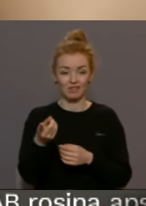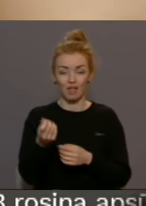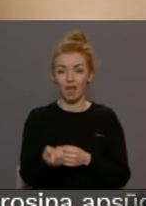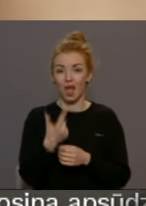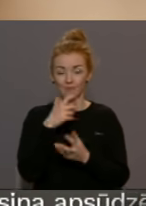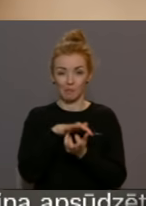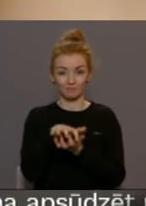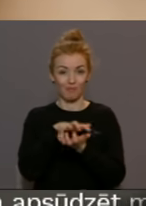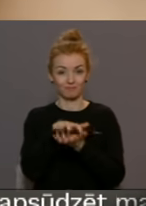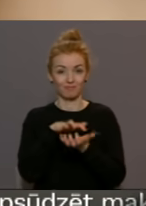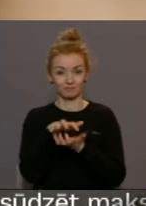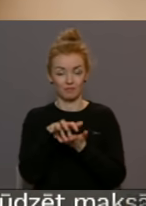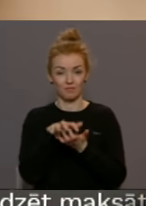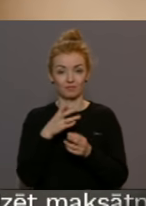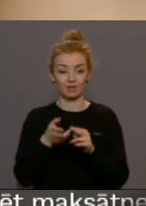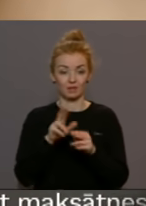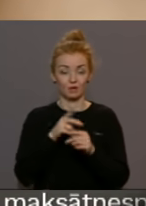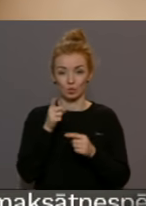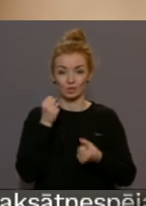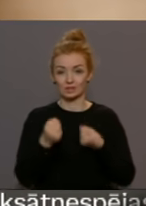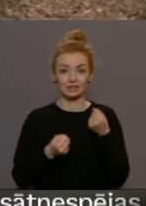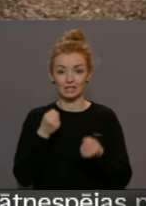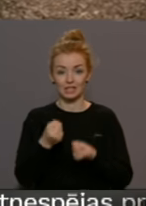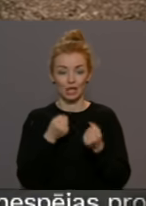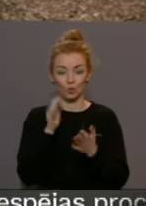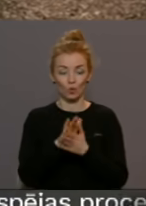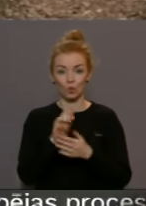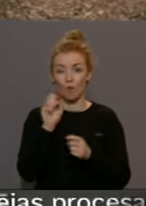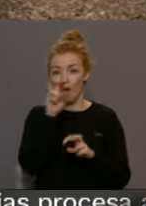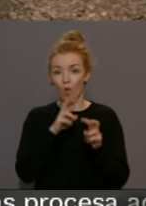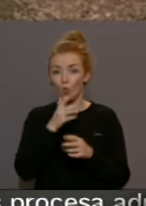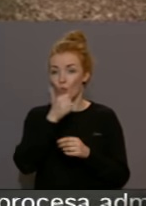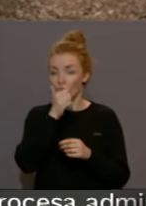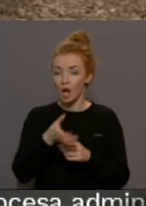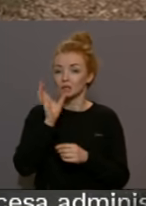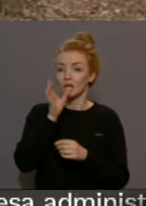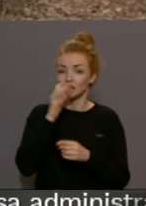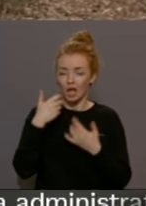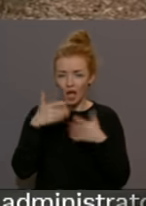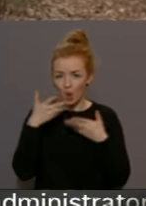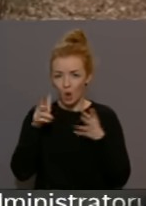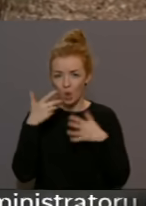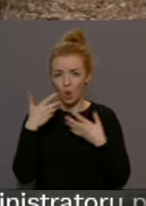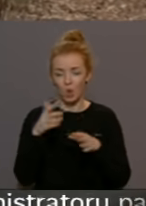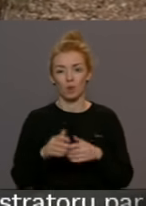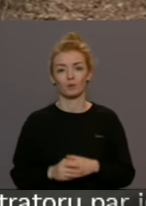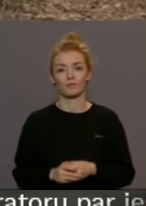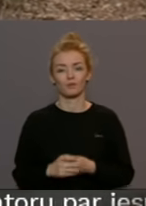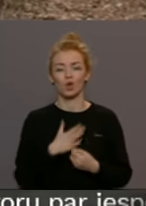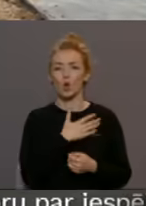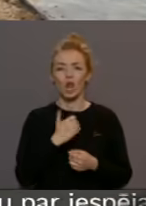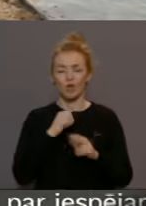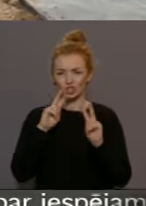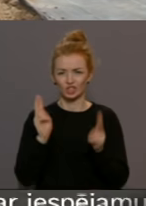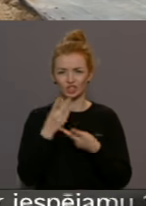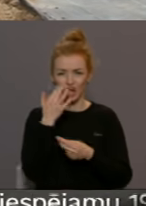mutē un sakošļāsiet, tad jūs skriesiet to dīķīti un mēģināsiet kaut kā izskalot to visu ārā. Šausmīgi